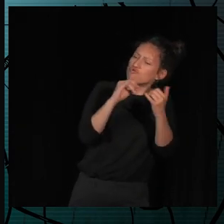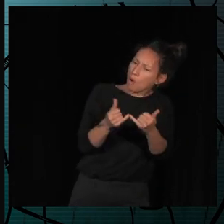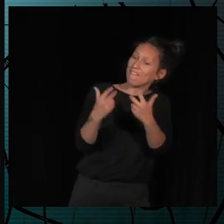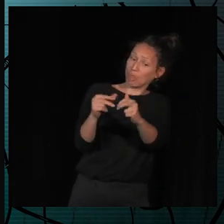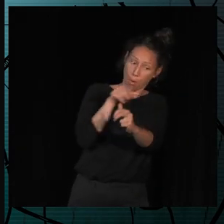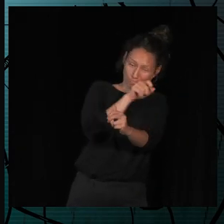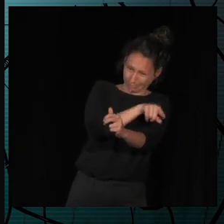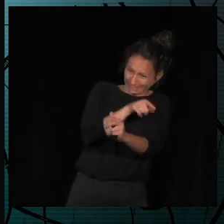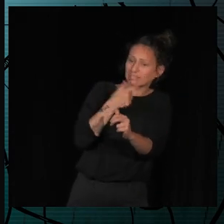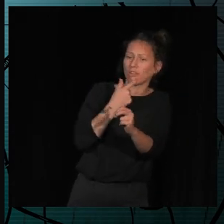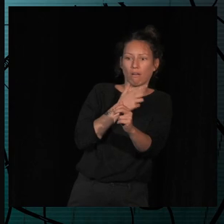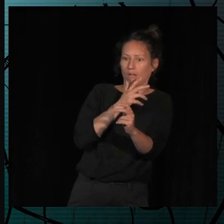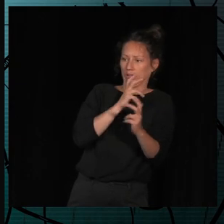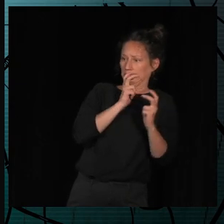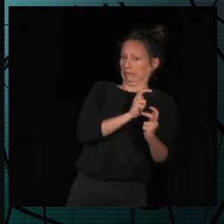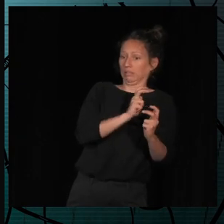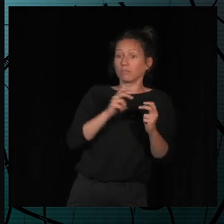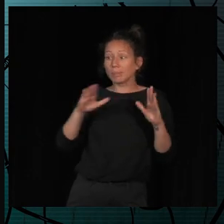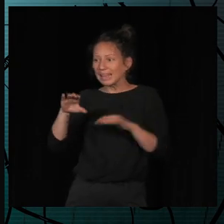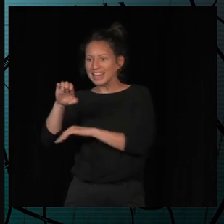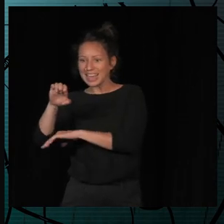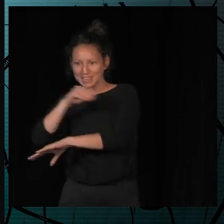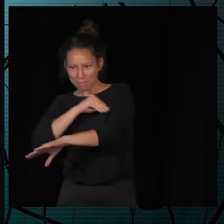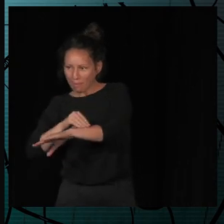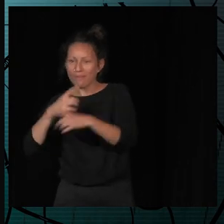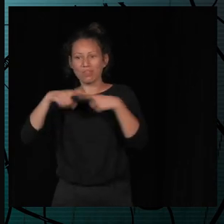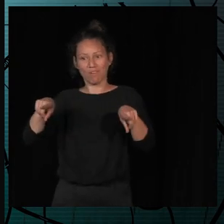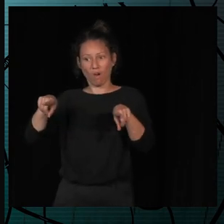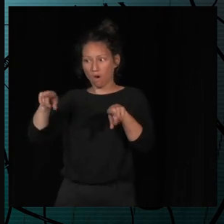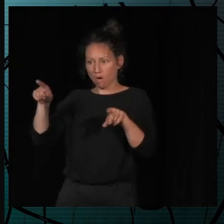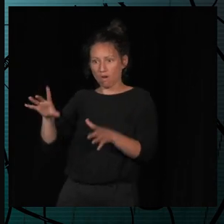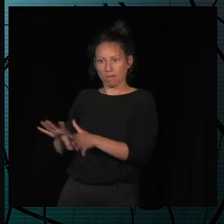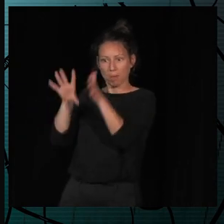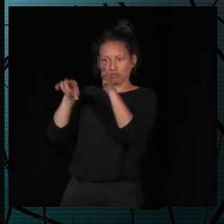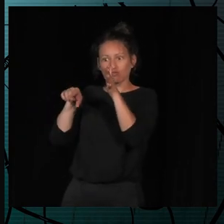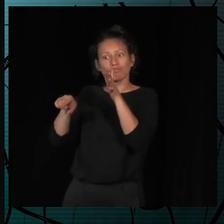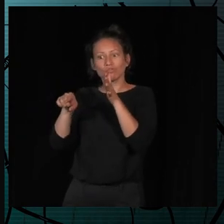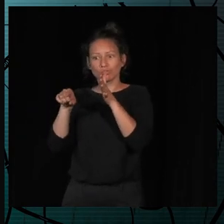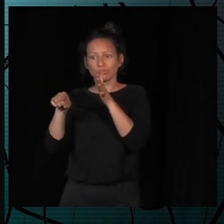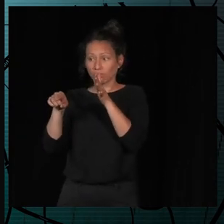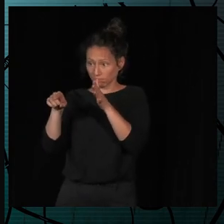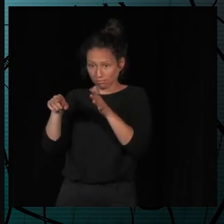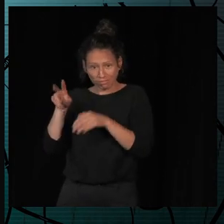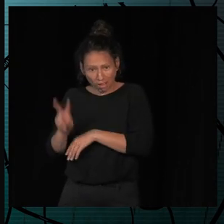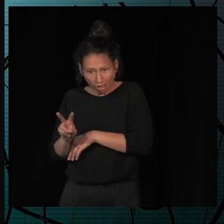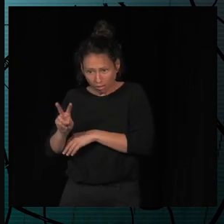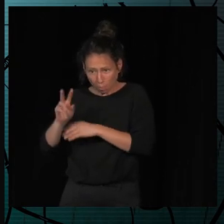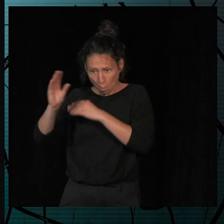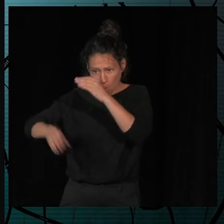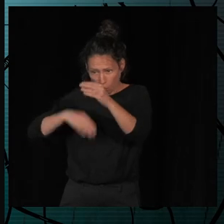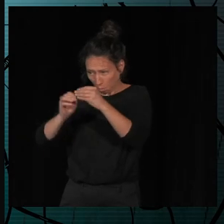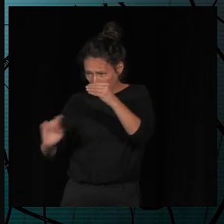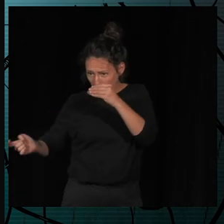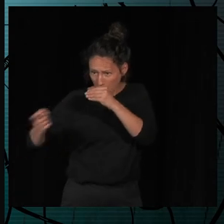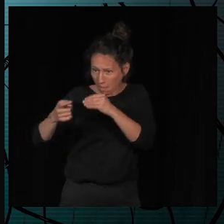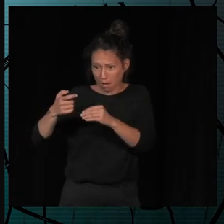connaît très peu c'est l'port qui pourtant est massivement joué partout dans le monde qui est quelque chose d'extrêmement